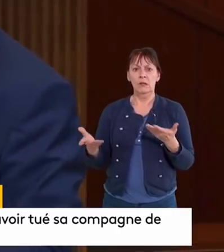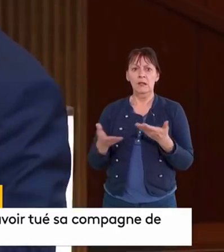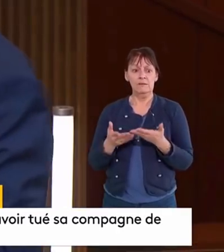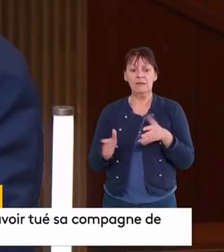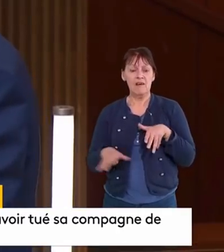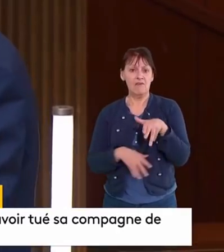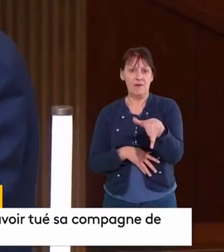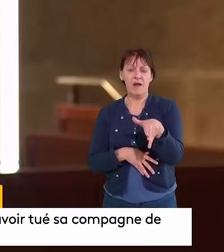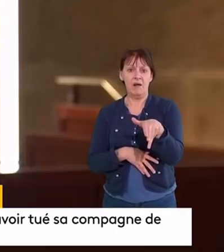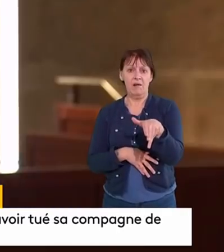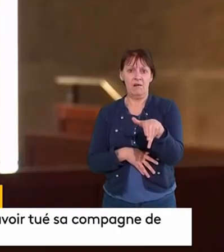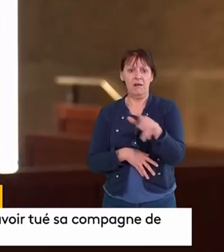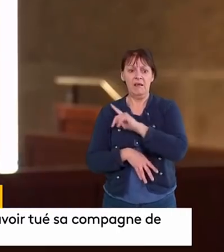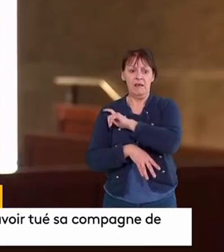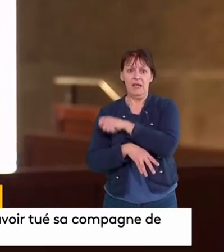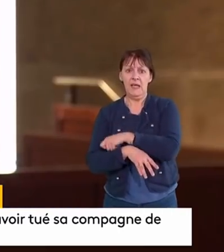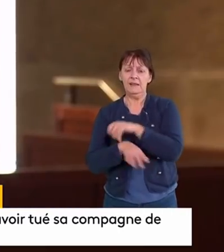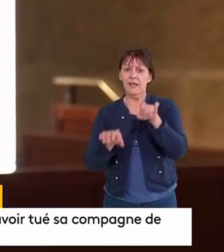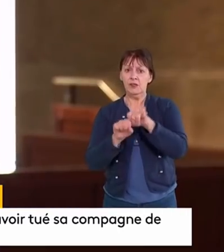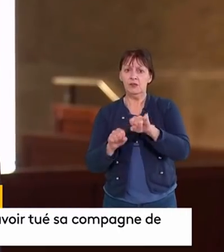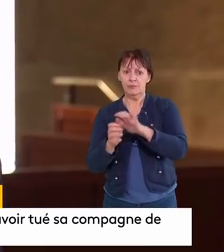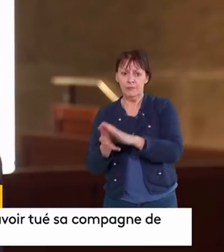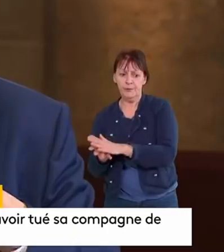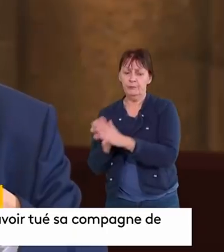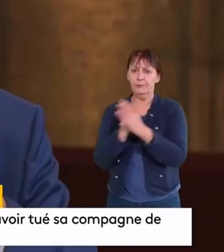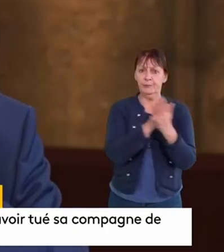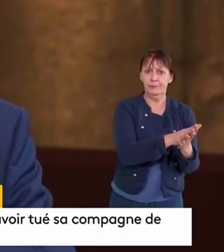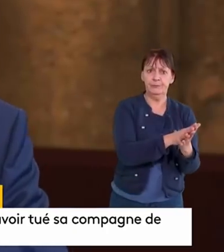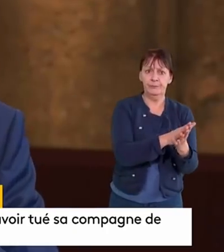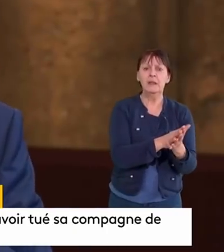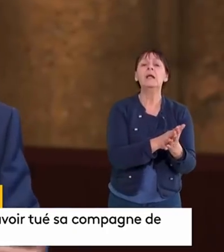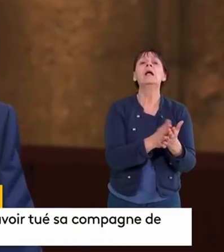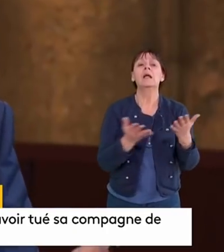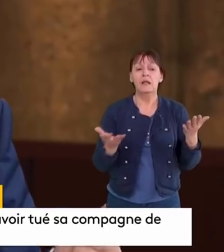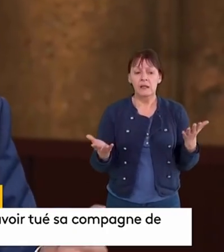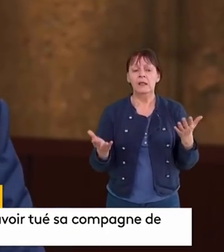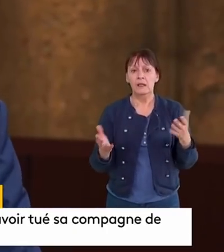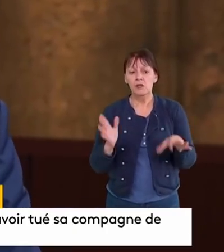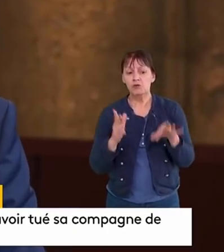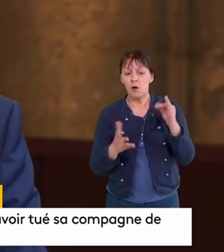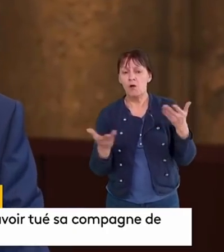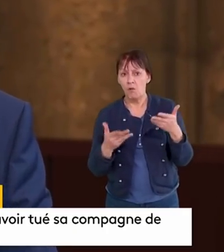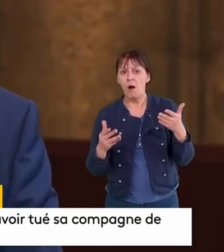va produire pour les remplacer. Et comment on fait ? D'accord. Bon. Eh bien, d'abord,